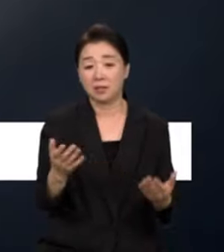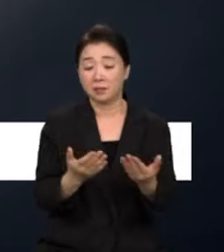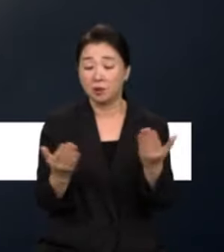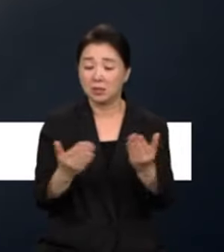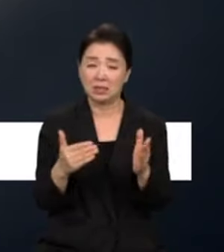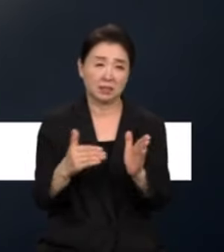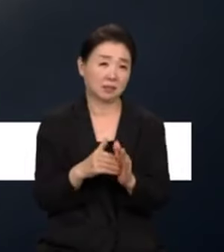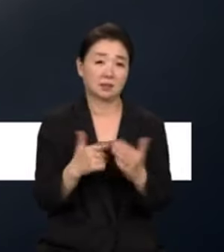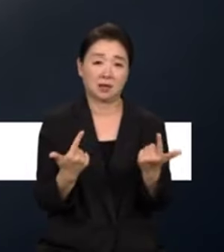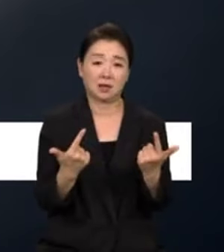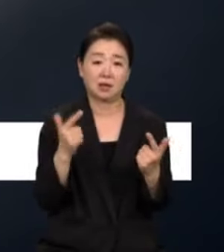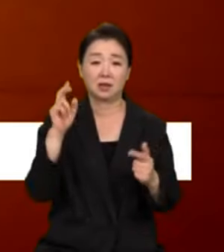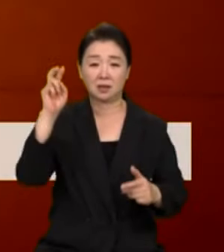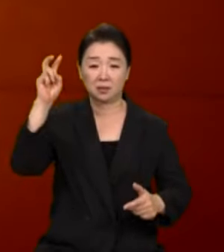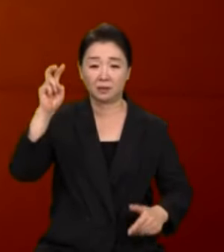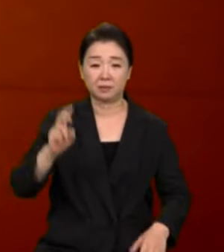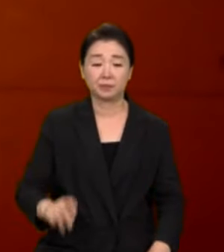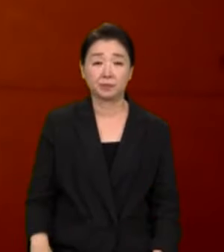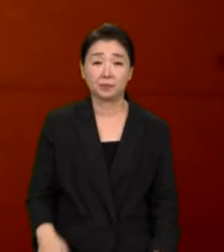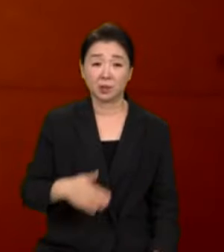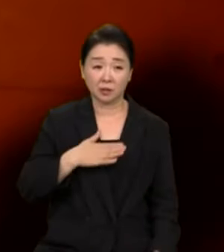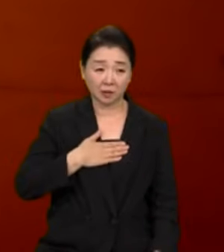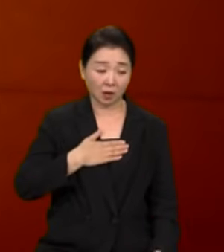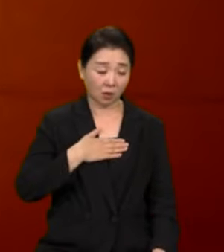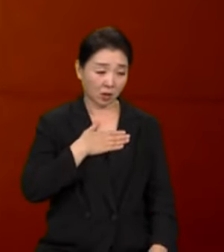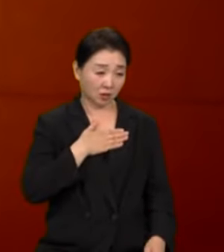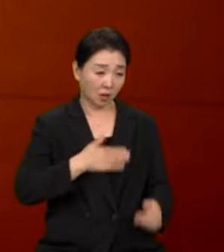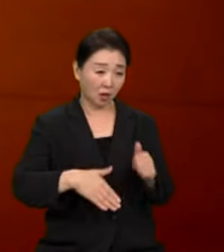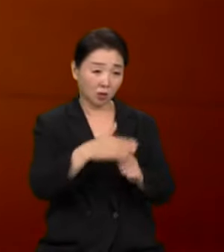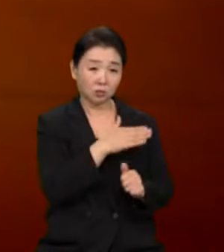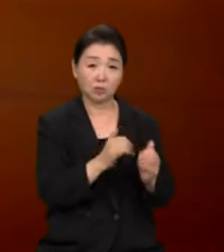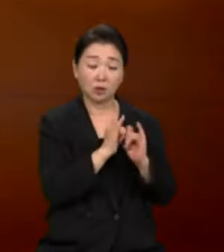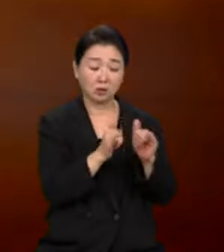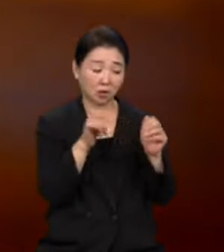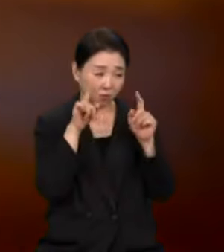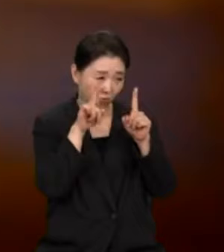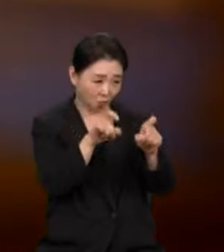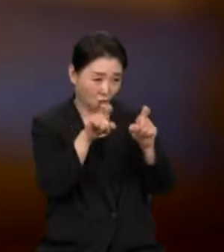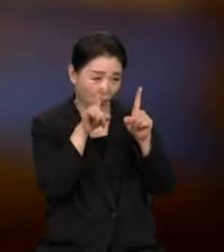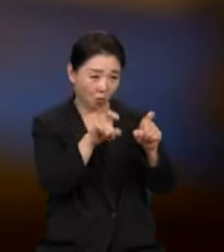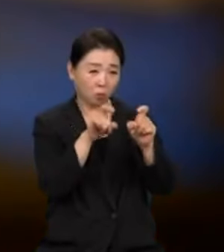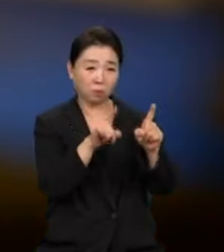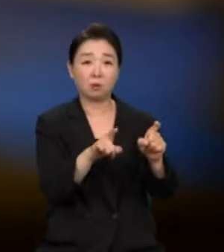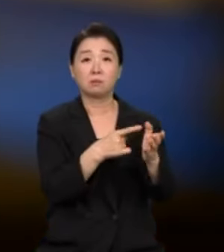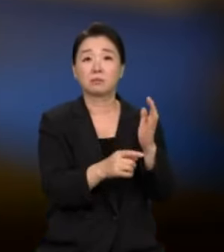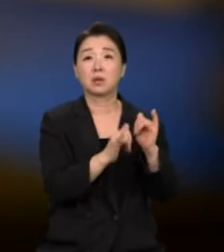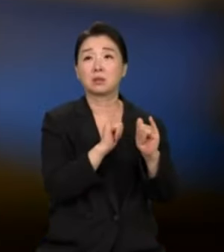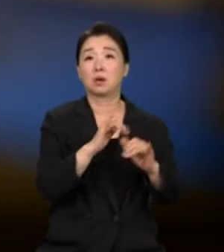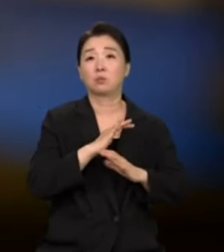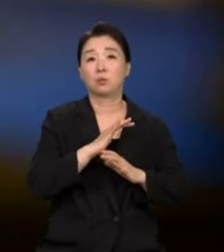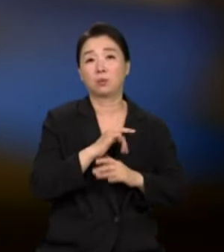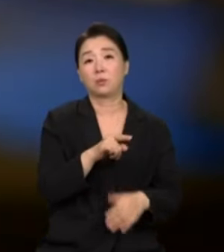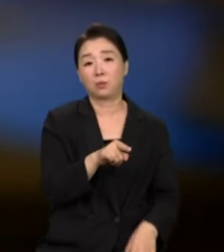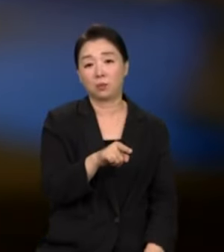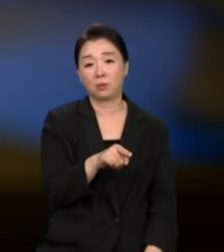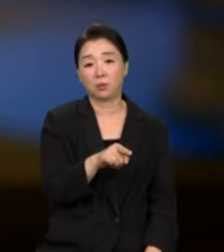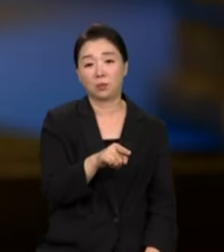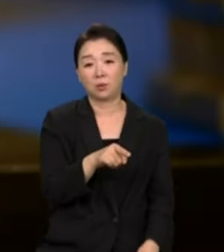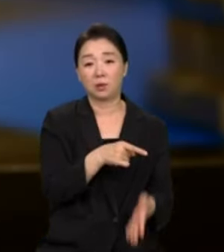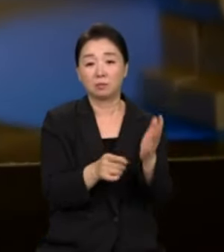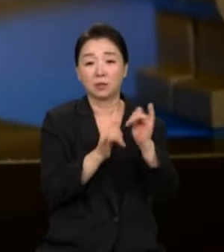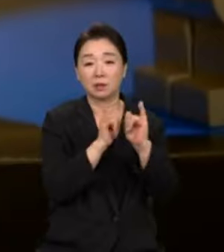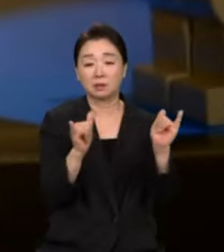끝이 아닐 것 같다는 거죠 나와 내 주변의 일상이 표적이 될 수 있다는 사실에 피해자들은 놀랐습니다